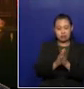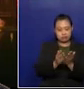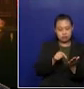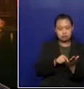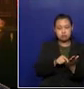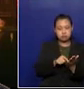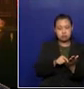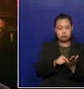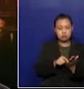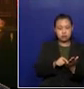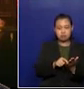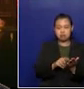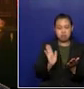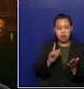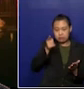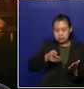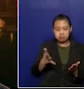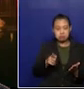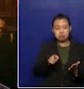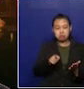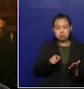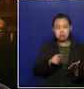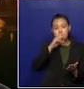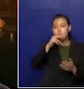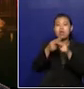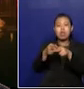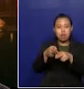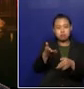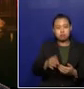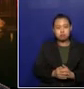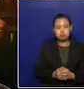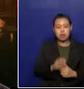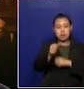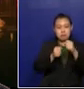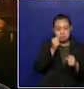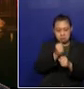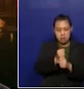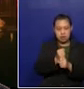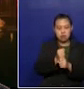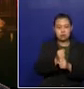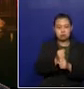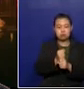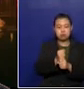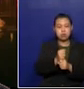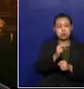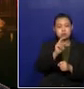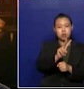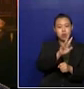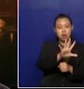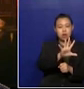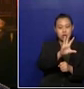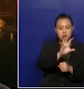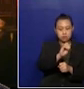งพูดเอาเองท่านดูดีๆนะฮะปีพ.ศ.ที่ท่านเข้ามายึดอำนาจการปกครองคือ